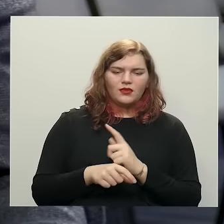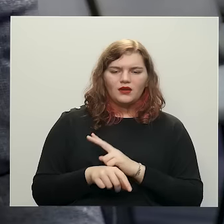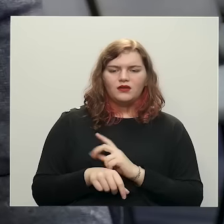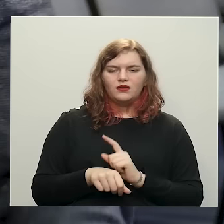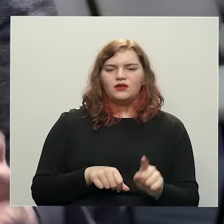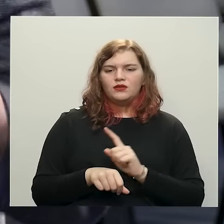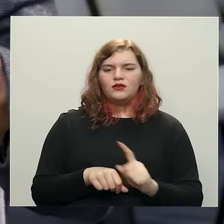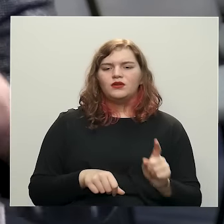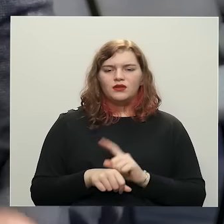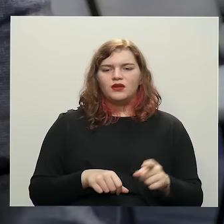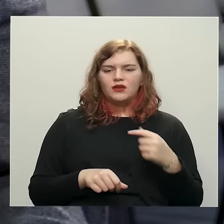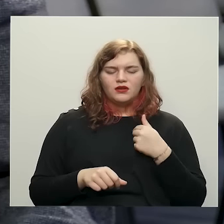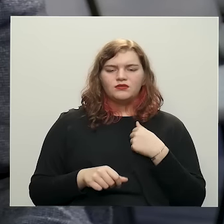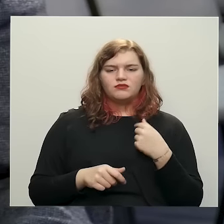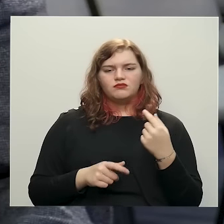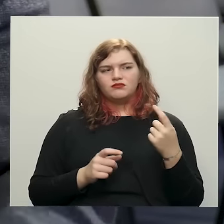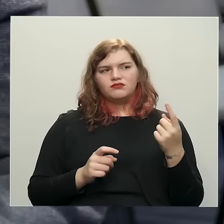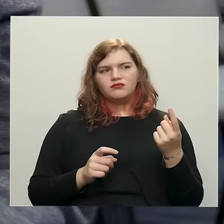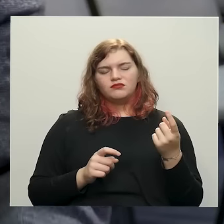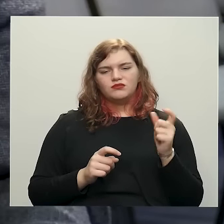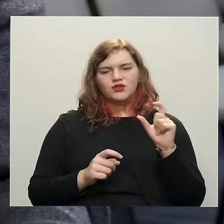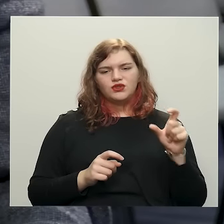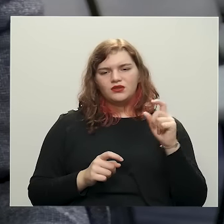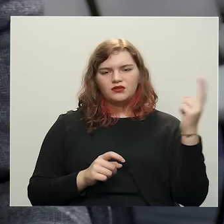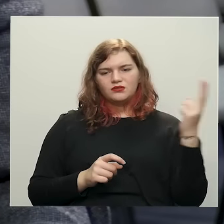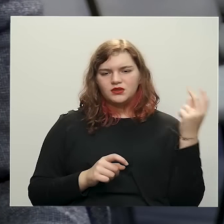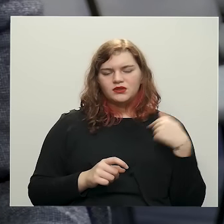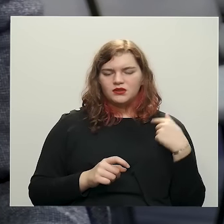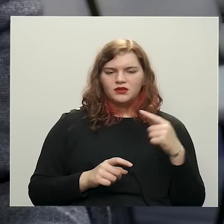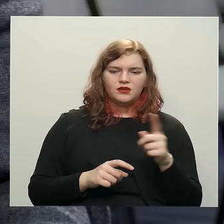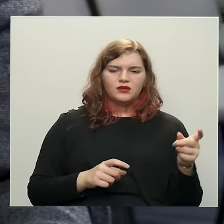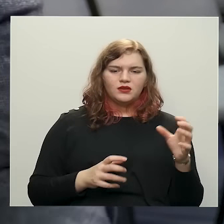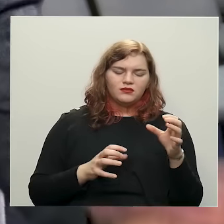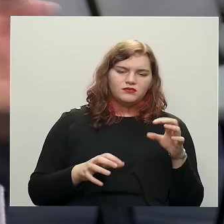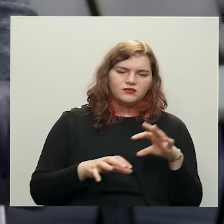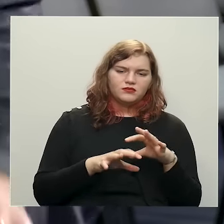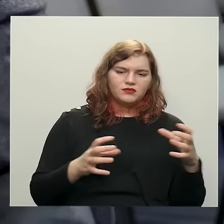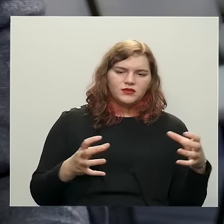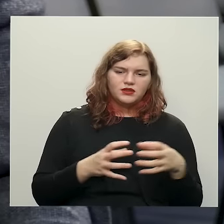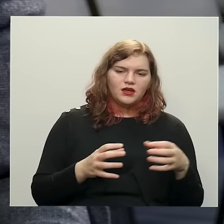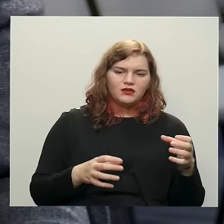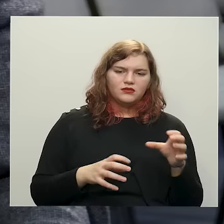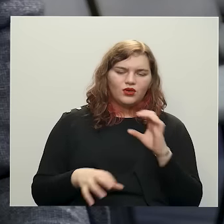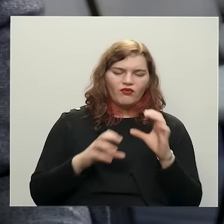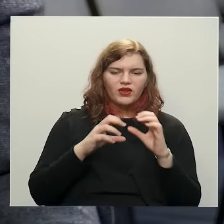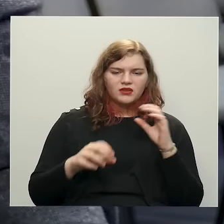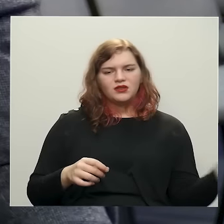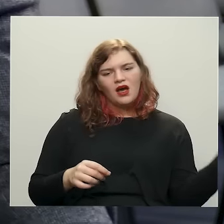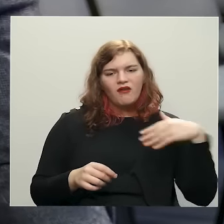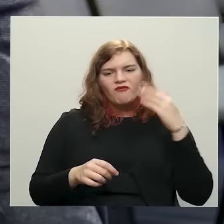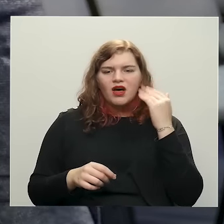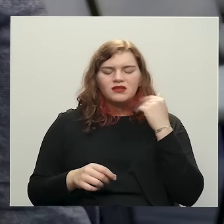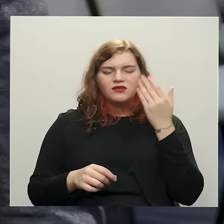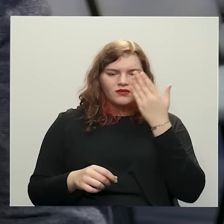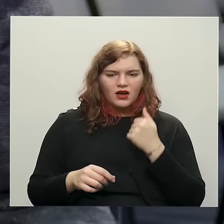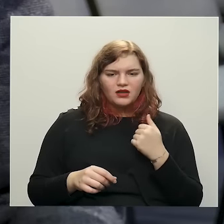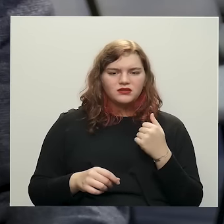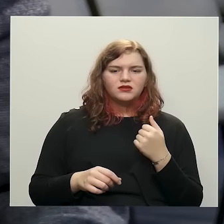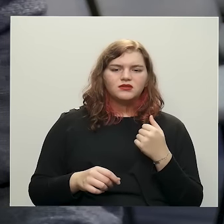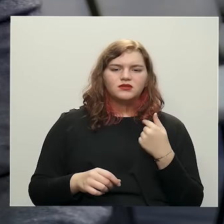care eram eu certat cu Dumnezeu. Ne-am dus în sala de conferințe, unde s-a întâlnit, o chema fata în față și este... Am avut-o și